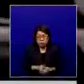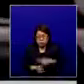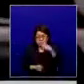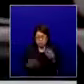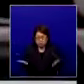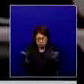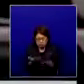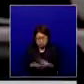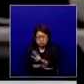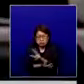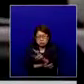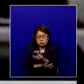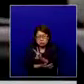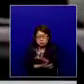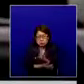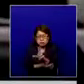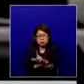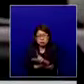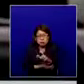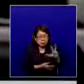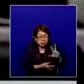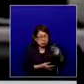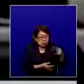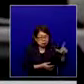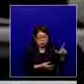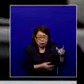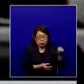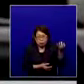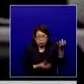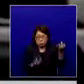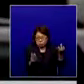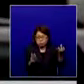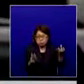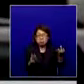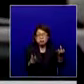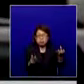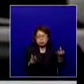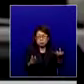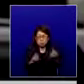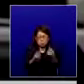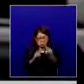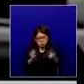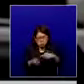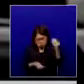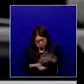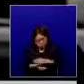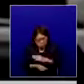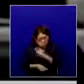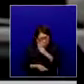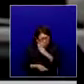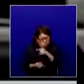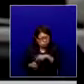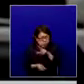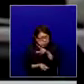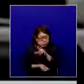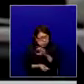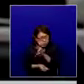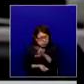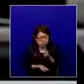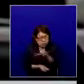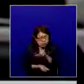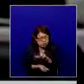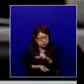นะ377ล้านอันนี้ตัวเลขใหญ่นะแต่จริงๆเช็คเข้าไปกรรมลอนะเช็คเข้าไปกรรมลอไม่เอ่ยชื่อนะดูนะ